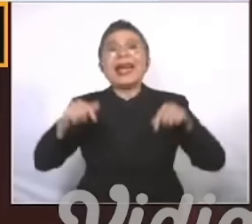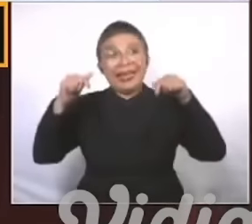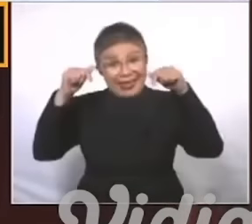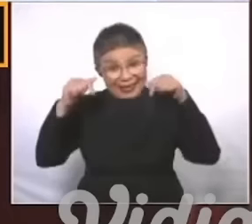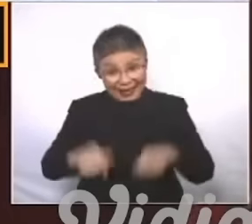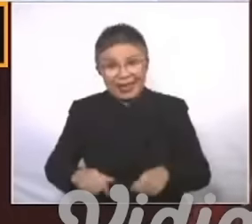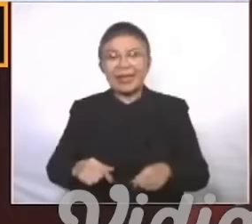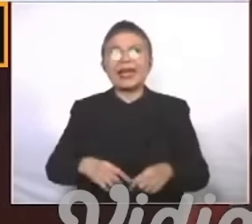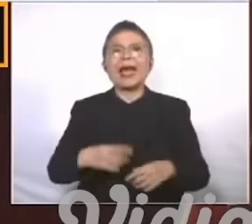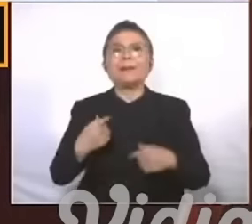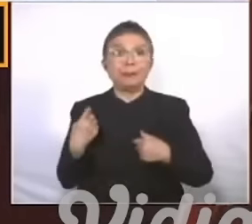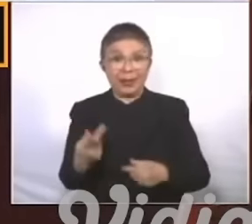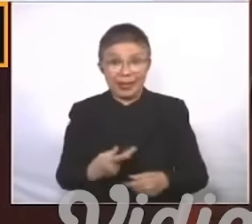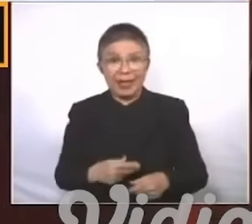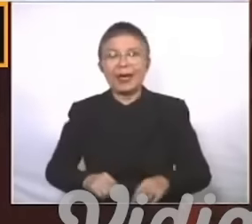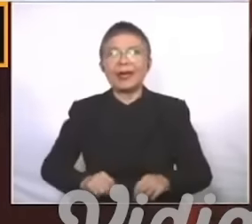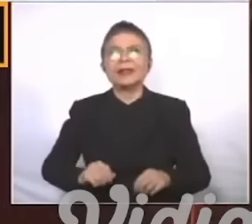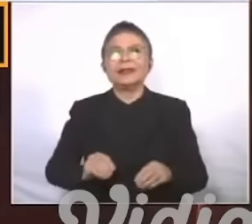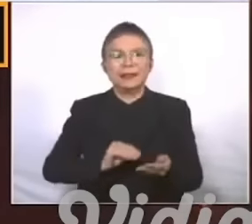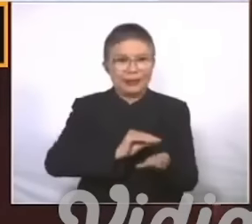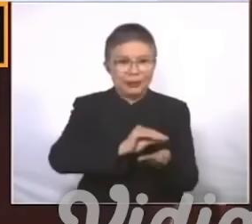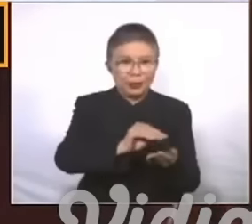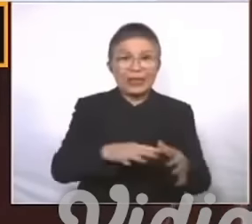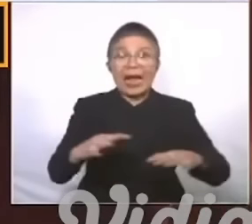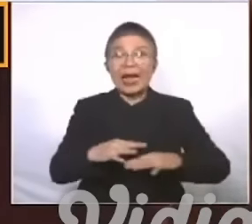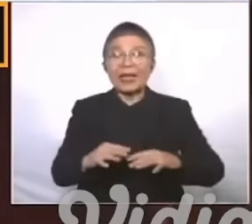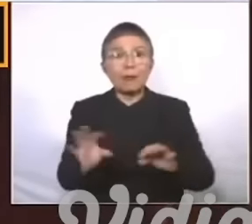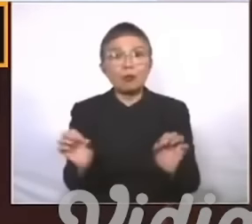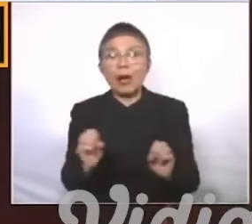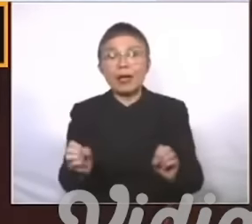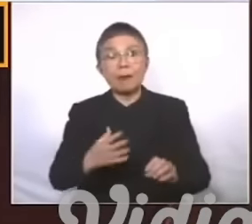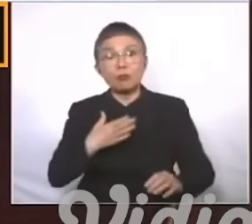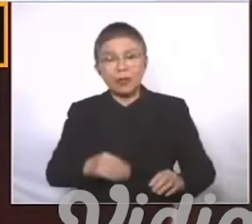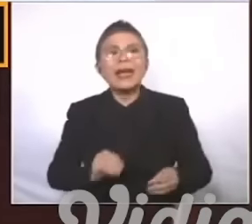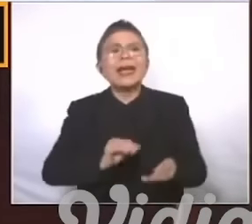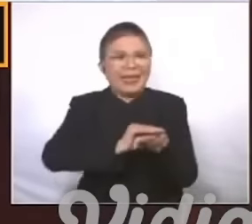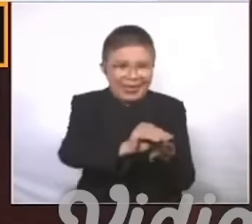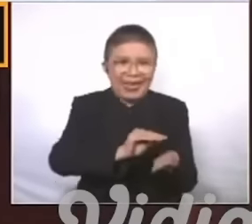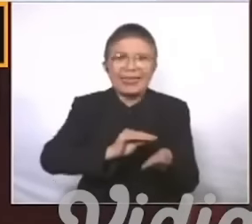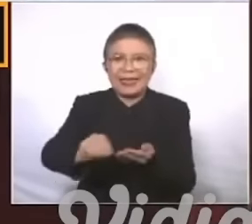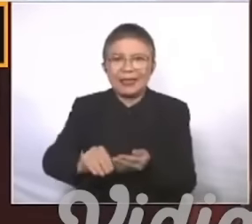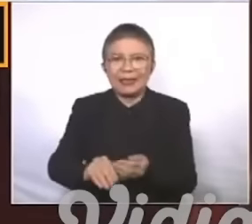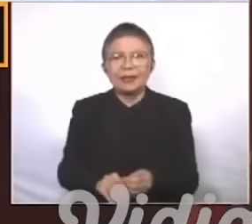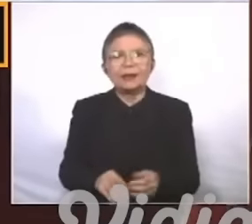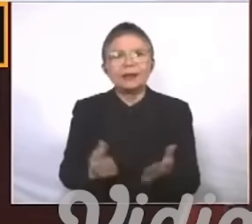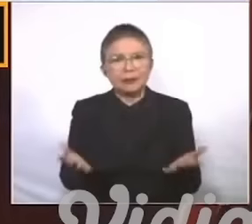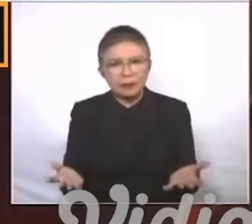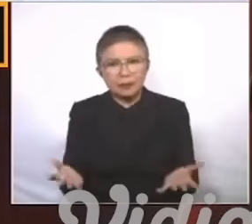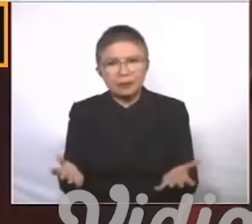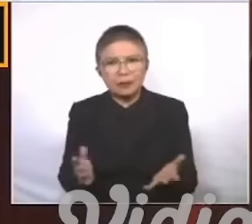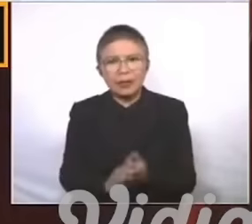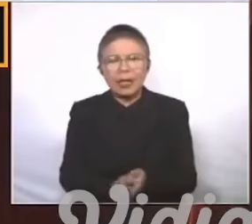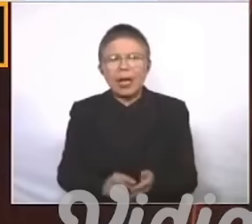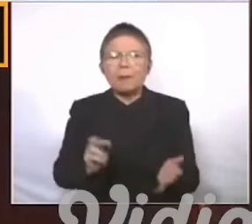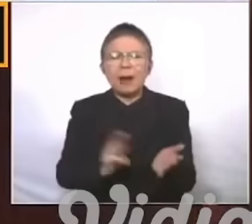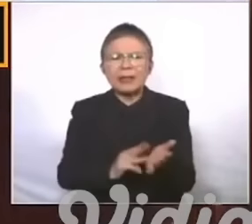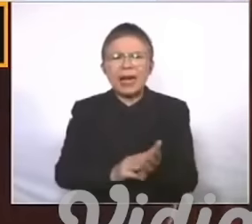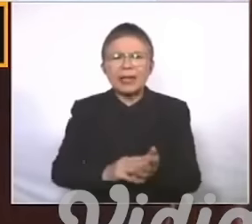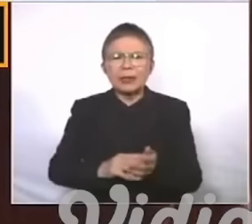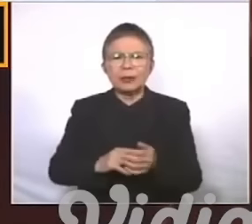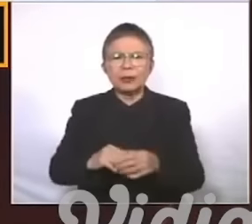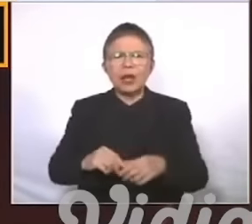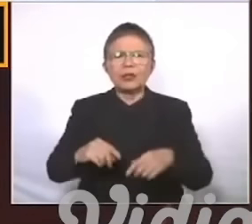kerjakan besok dalam rangka redistribusi tanah itu. Itu betul Pak Muhaimin, betul 100% bahwa masalahnya